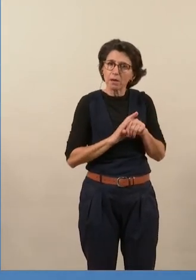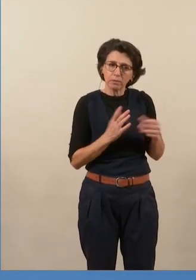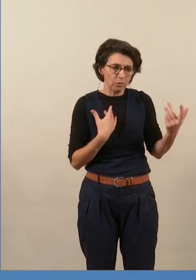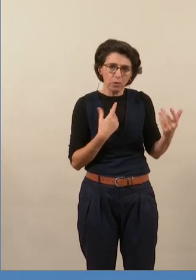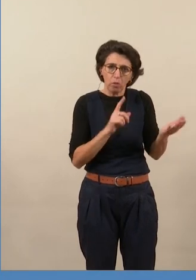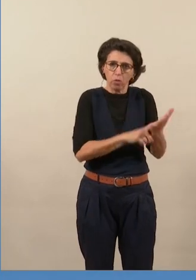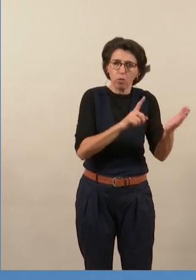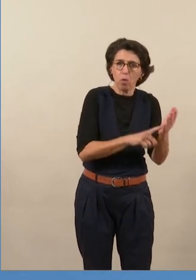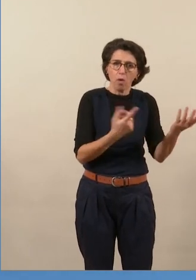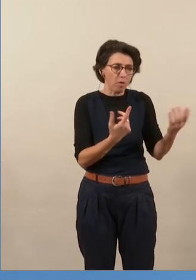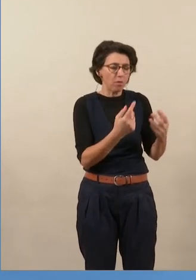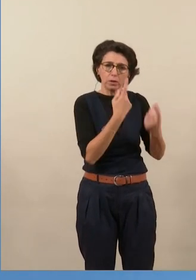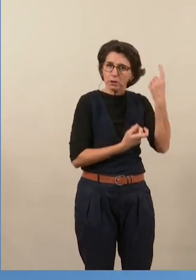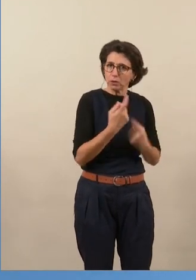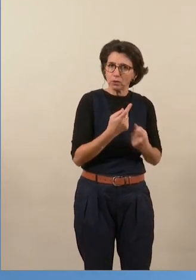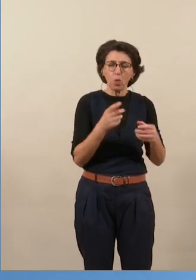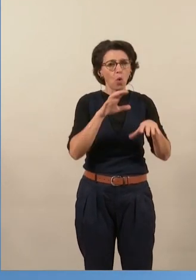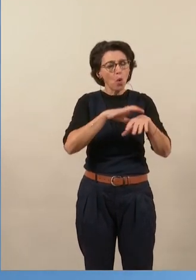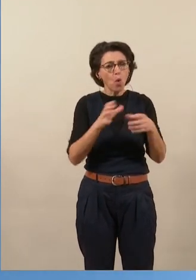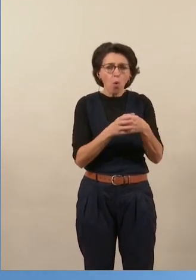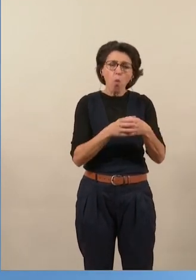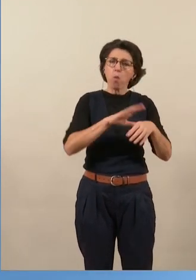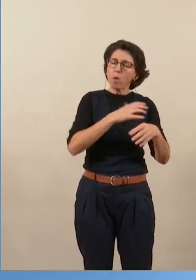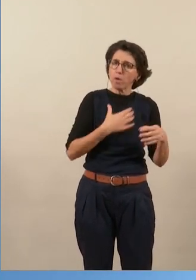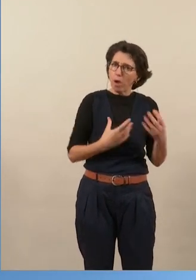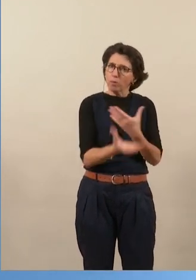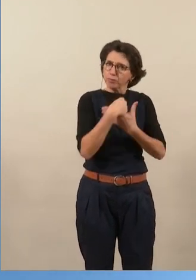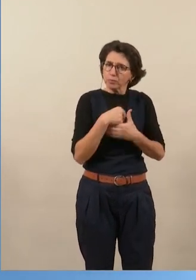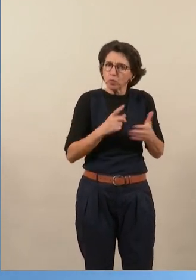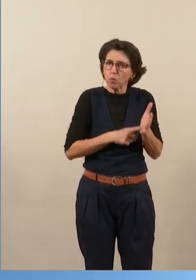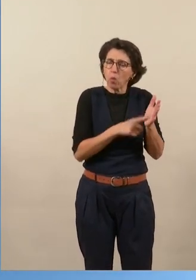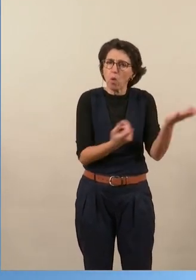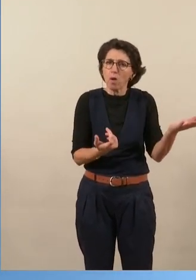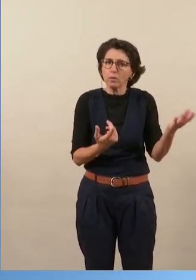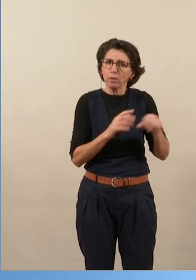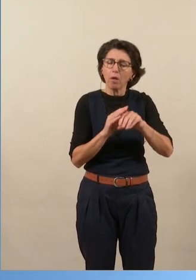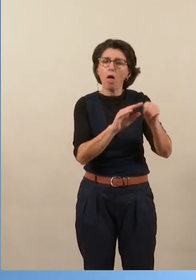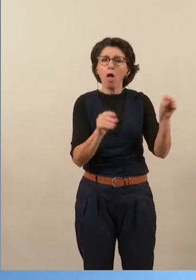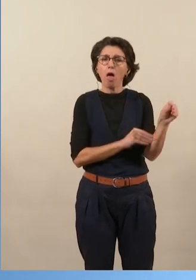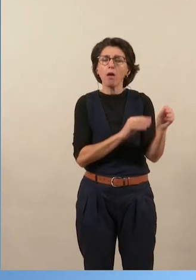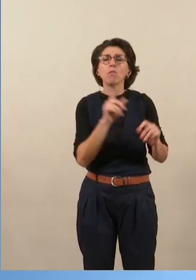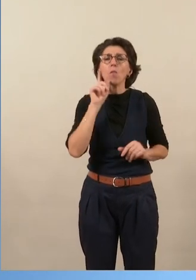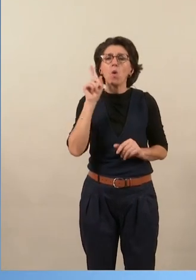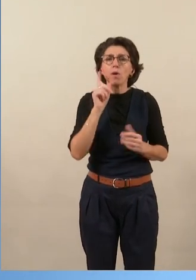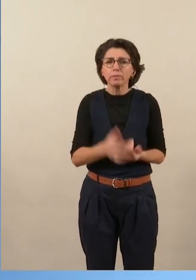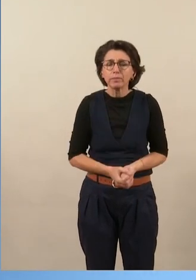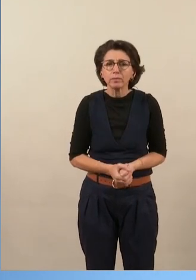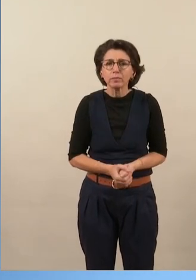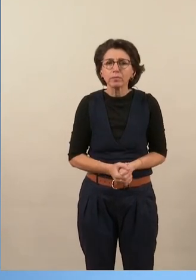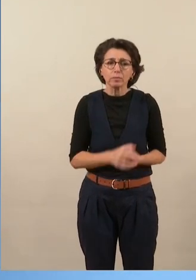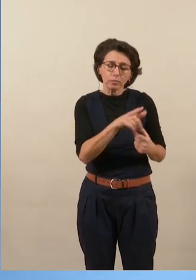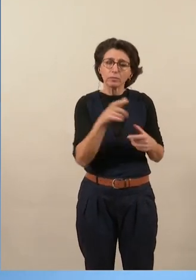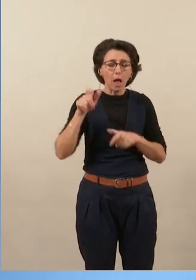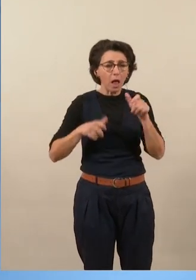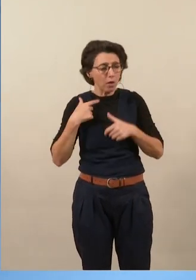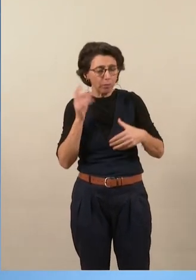légitimité de siéger au sein du conseil municipal et qui ont même un kitus pour le faire avec les gens qui ont voté pour chacun